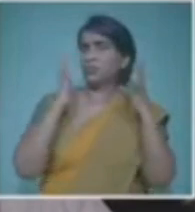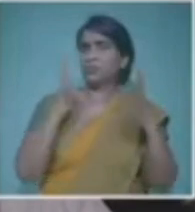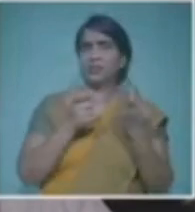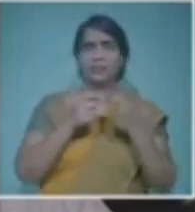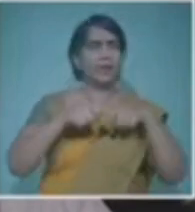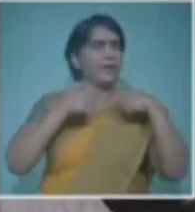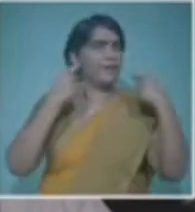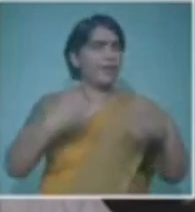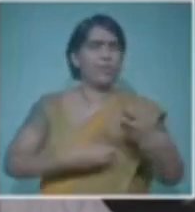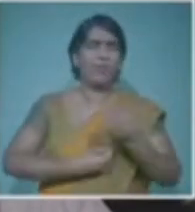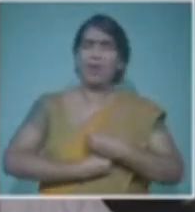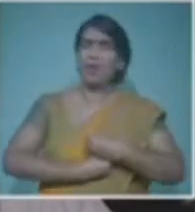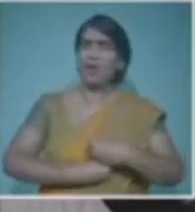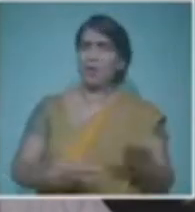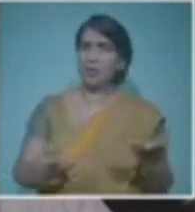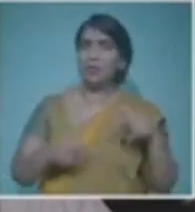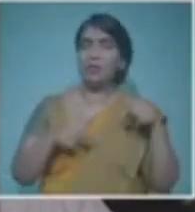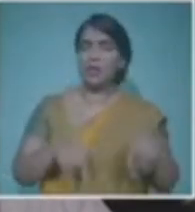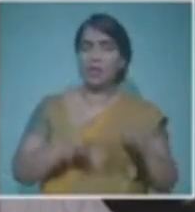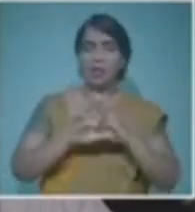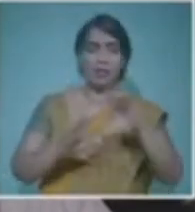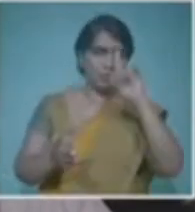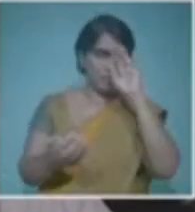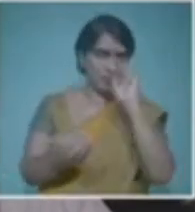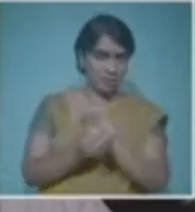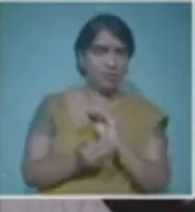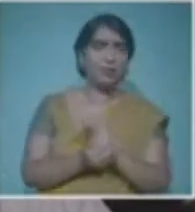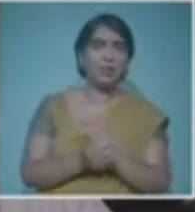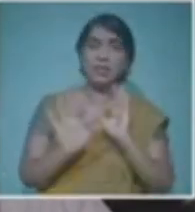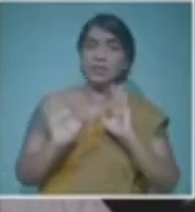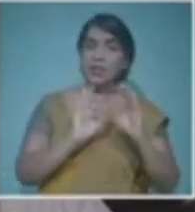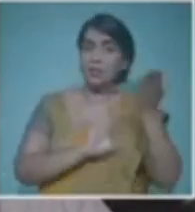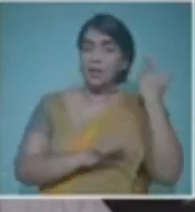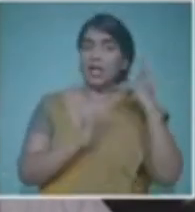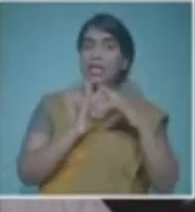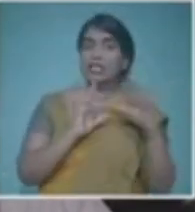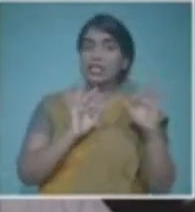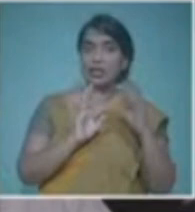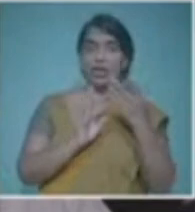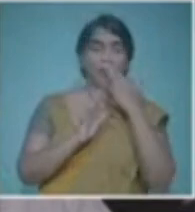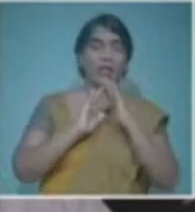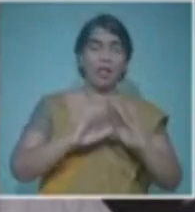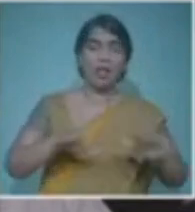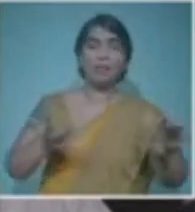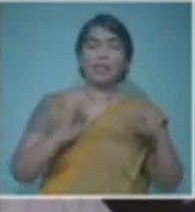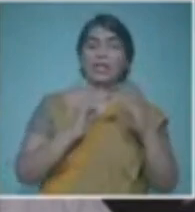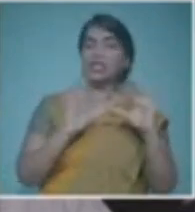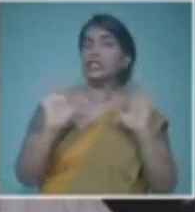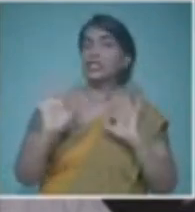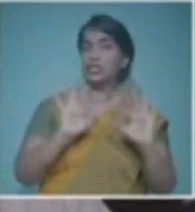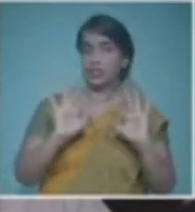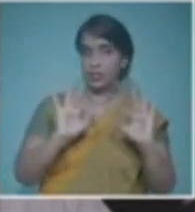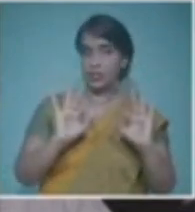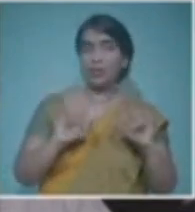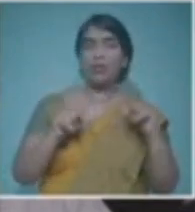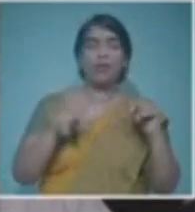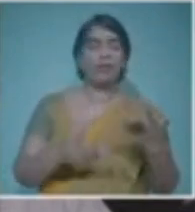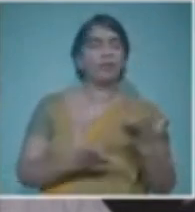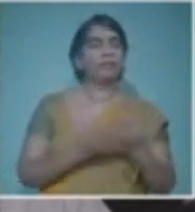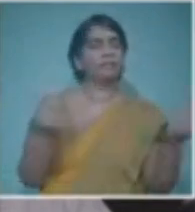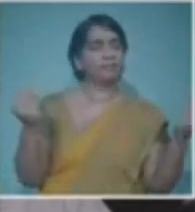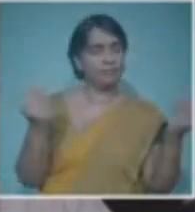වෙන් කරන ඒවා වතුර යනවා දැන් ළමා රක්ෂණ වැඩසටහනක් යහපාලන ආණ්ඩුවේ කතා කළා පාසල් දරුවෝ රක්ෂණය කරන වැඩපිළිවෙලක් අද ඒක නැති වෙලා ගිහිලා